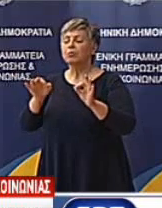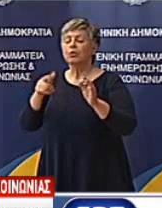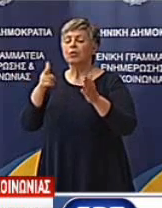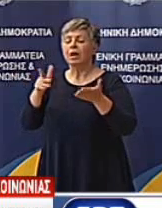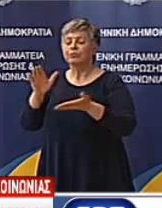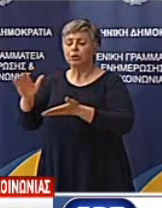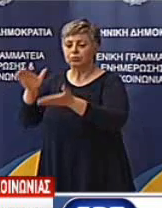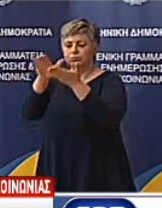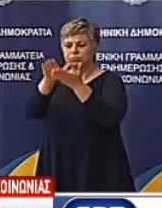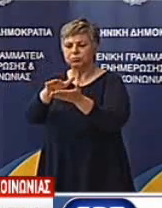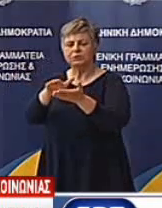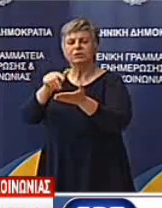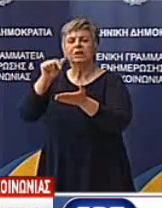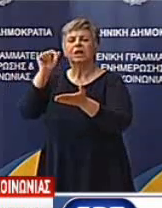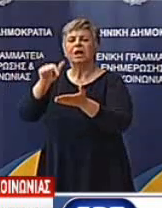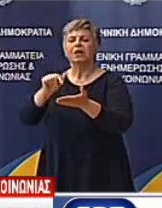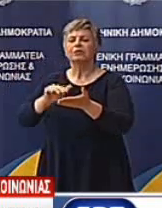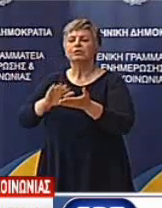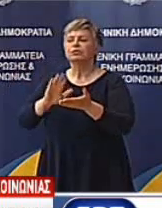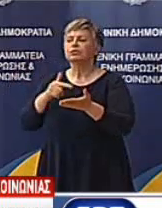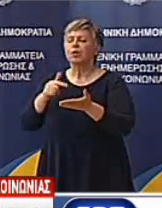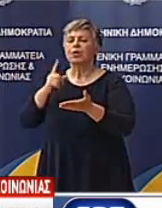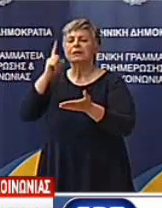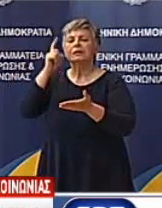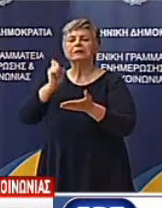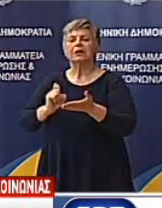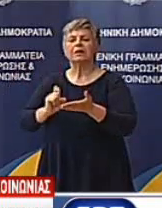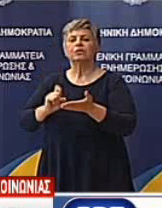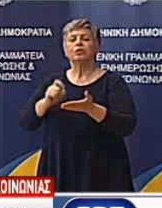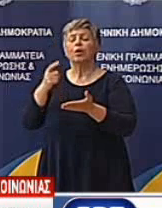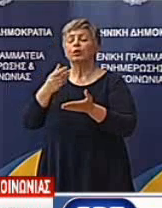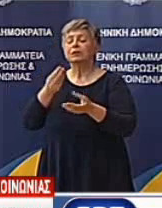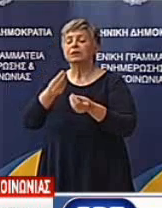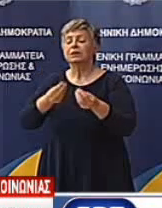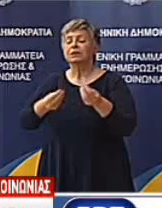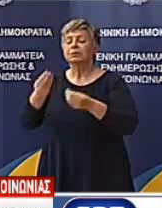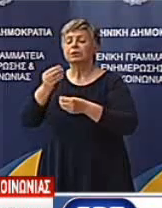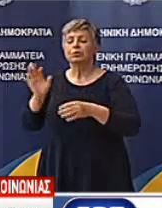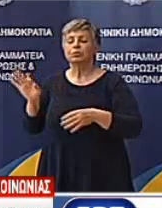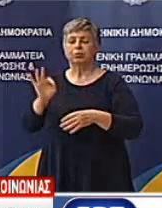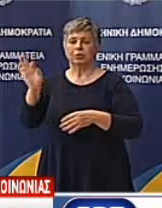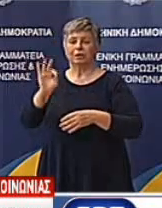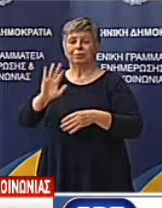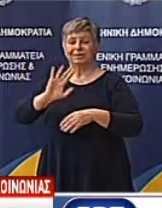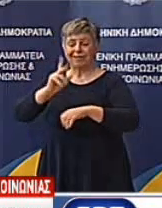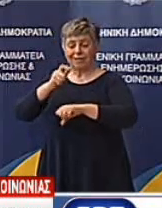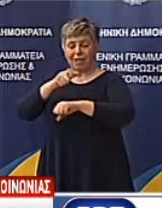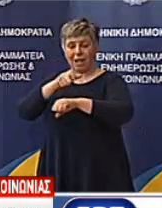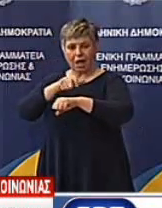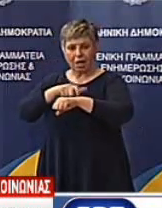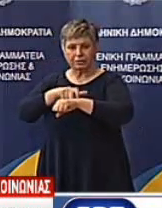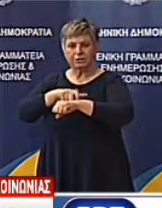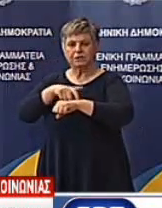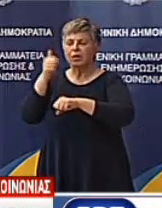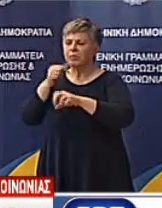εργασίας. Οποιαδήποτε πρόταση κατατεθεί έχει πολύ περισσότερες θέσεις εργασίας από όλο αυτό που συμβαίνει σήμερα με τις ελάχιστες και